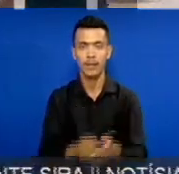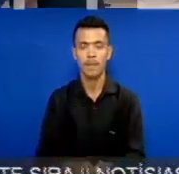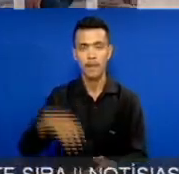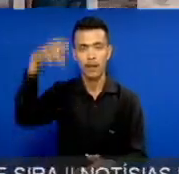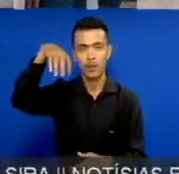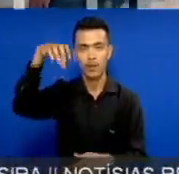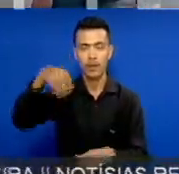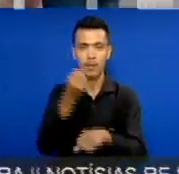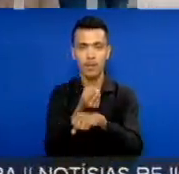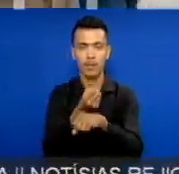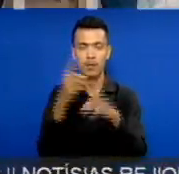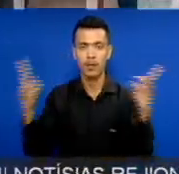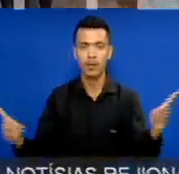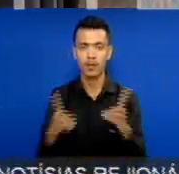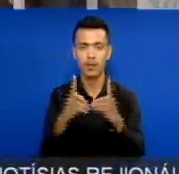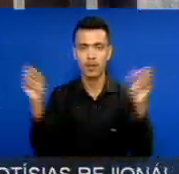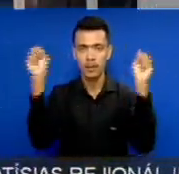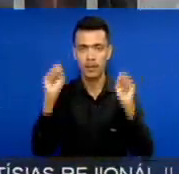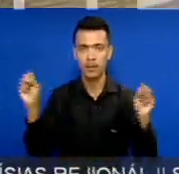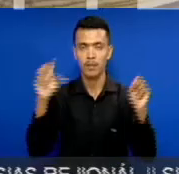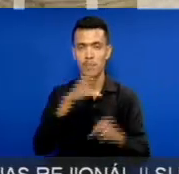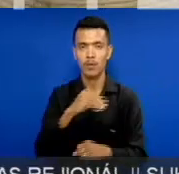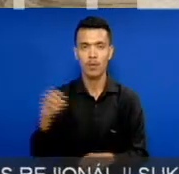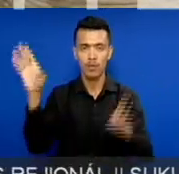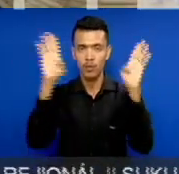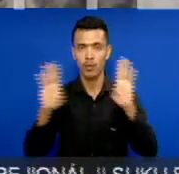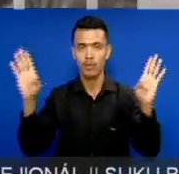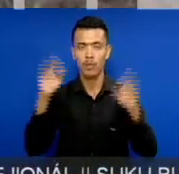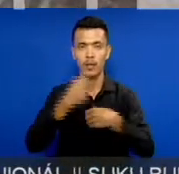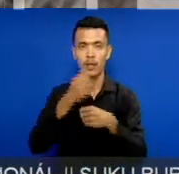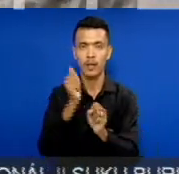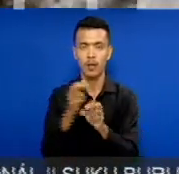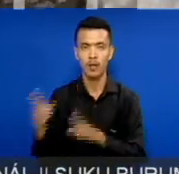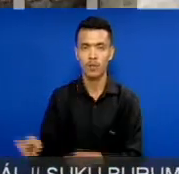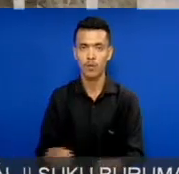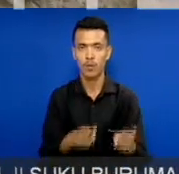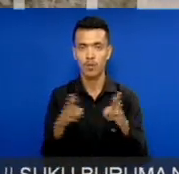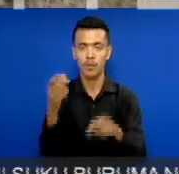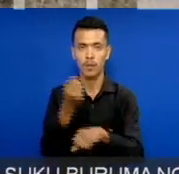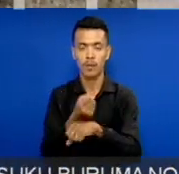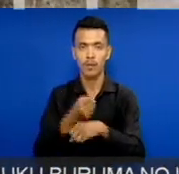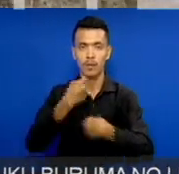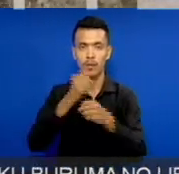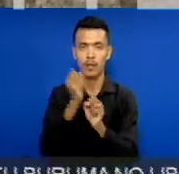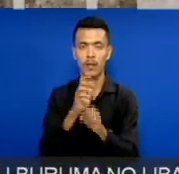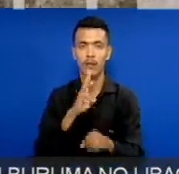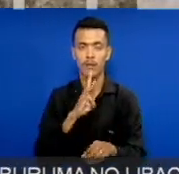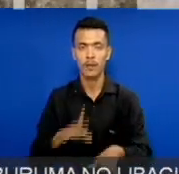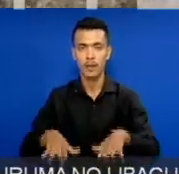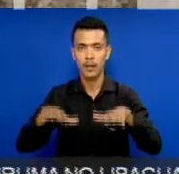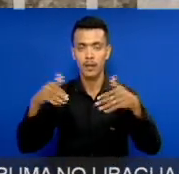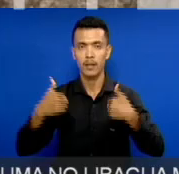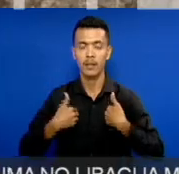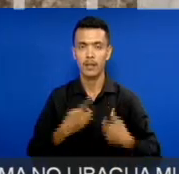Udam bot nebe acontece ia sabadu no domingo foi la lajne, provoca motatu macas, odi hamosu inundação ia capital dili,